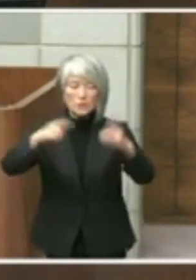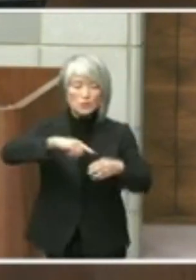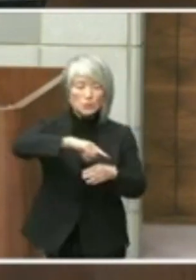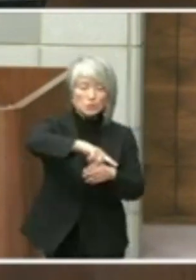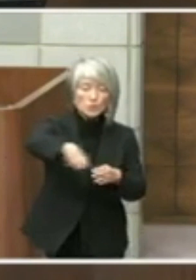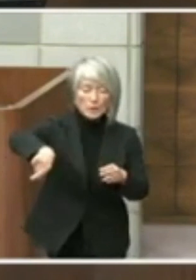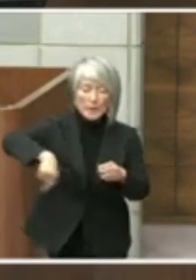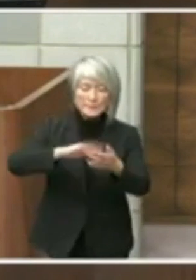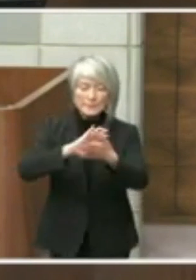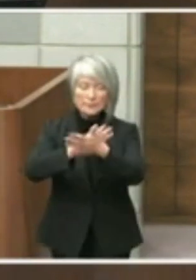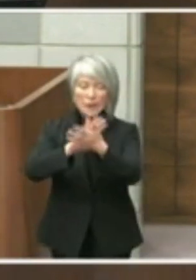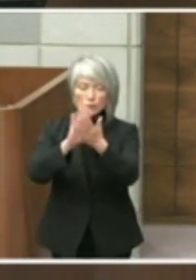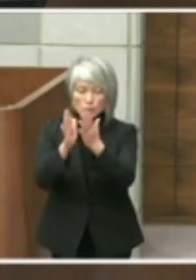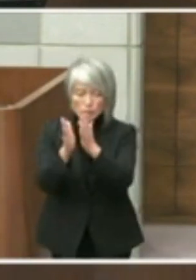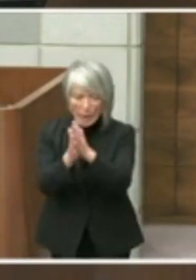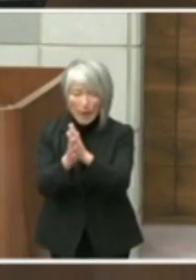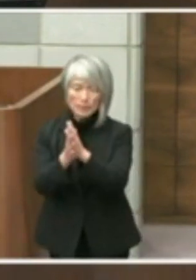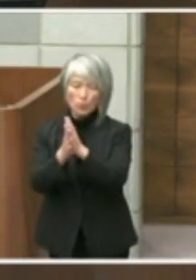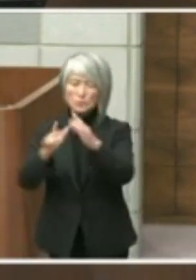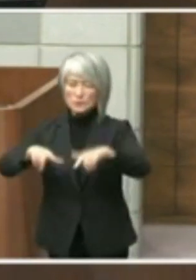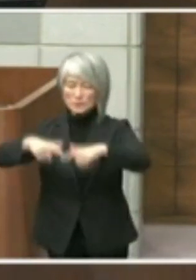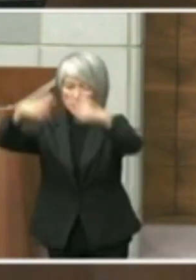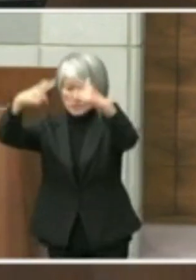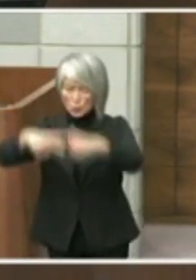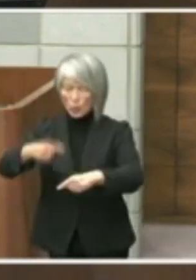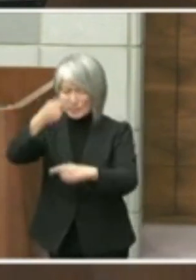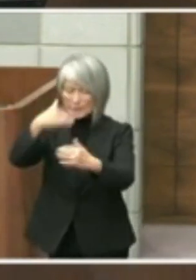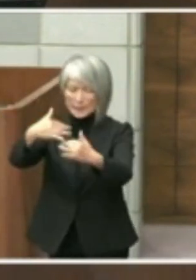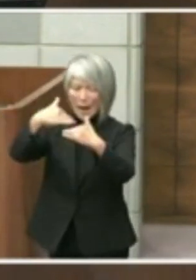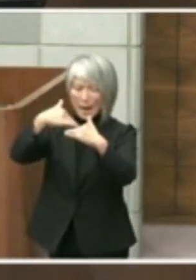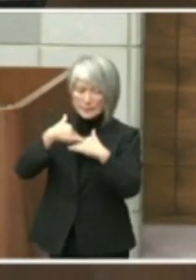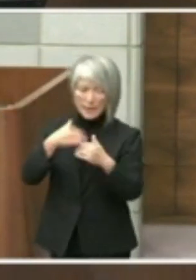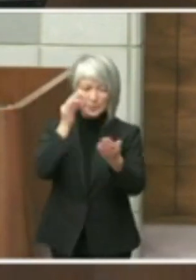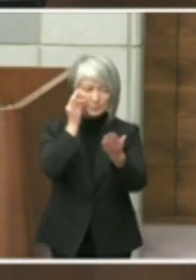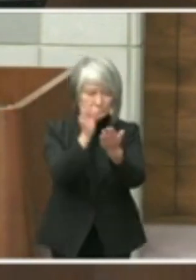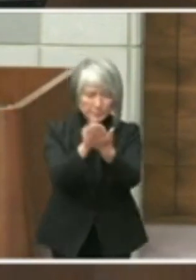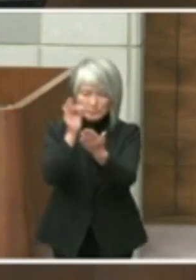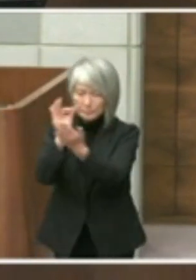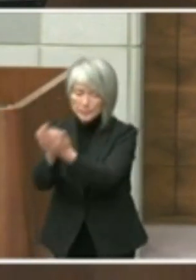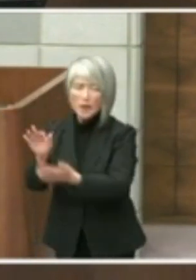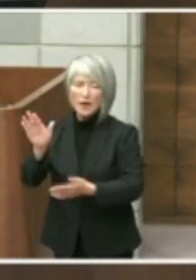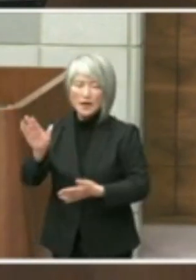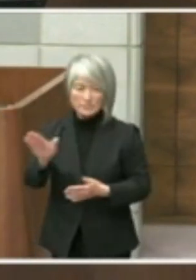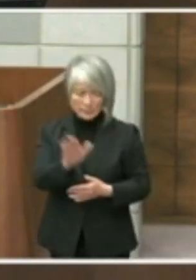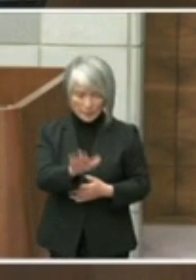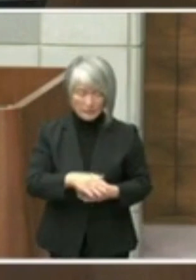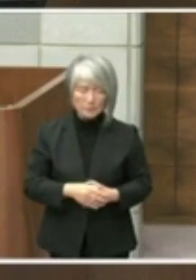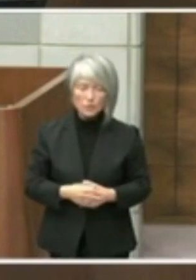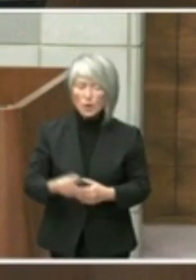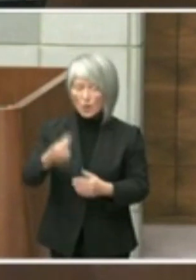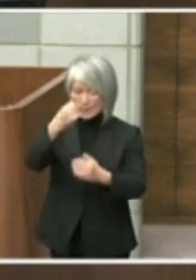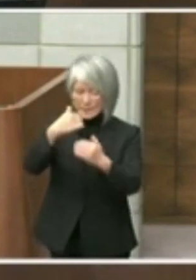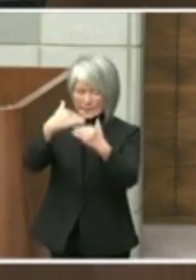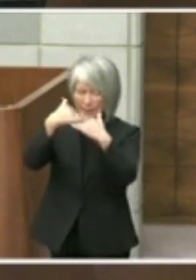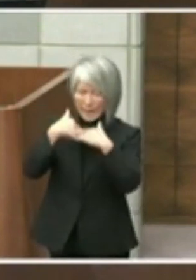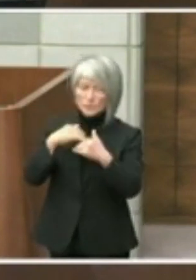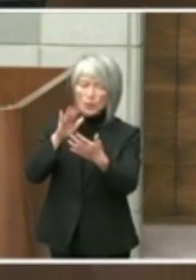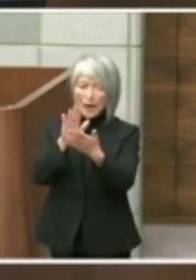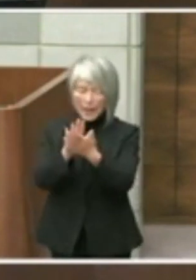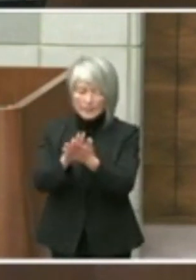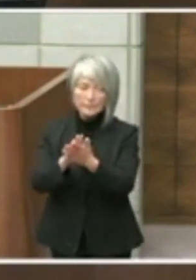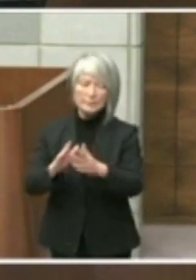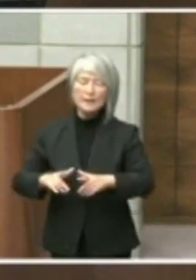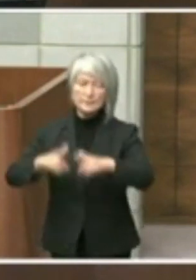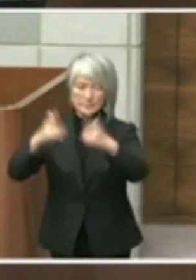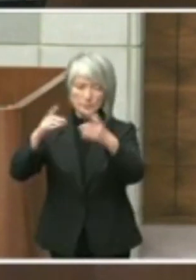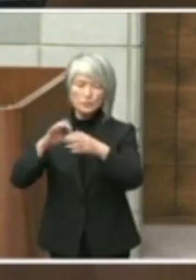桜1本の被害を確認しております。今回確認された被害木については、これまでと同様の対応を行